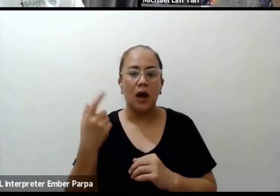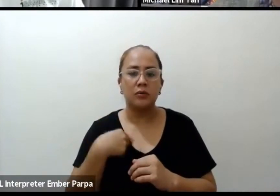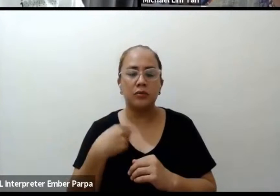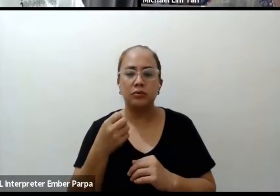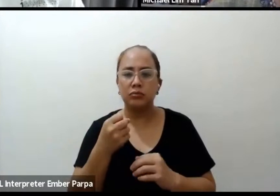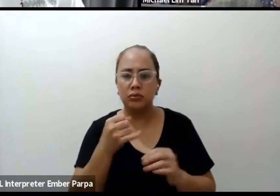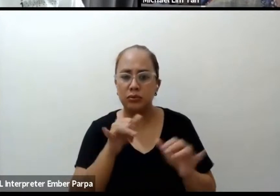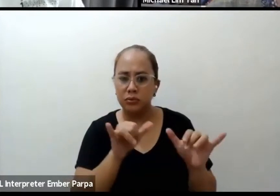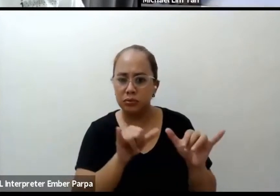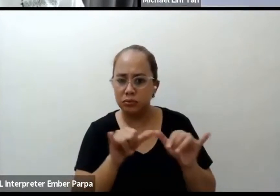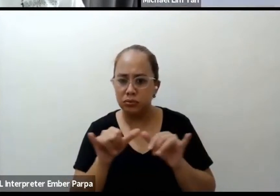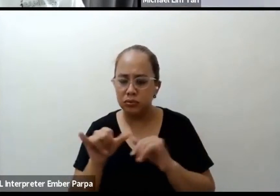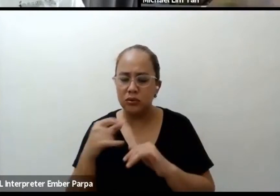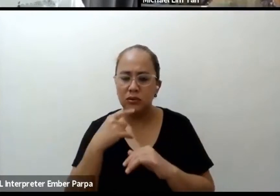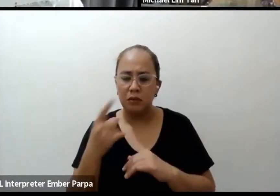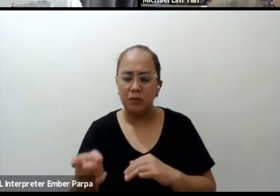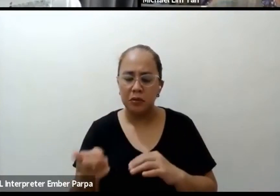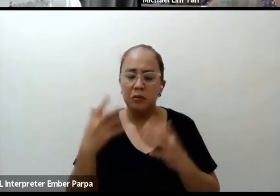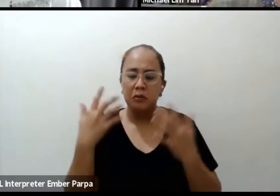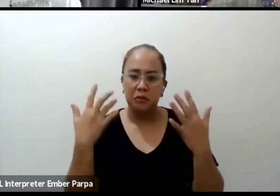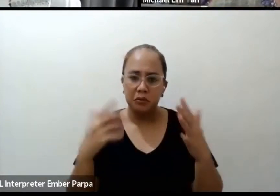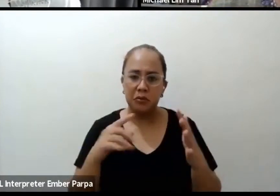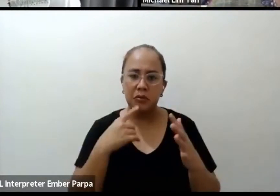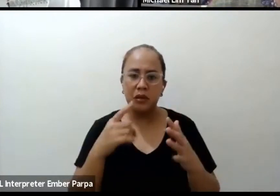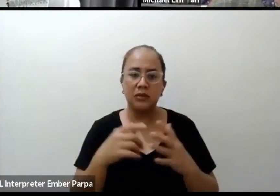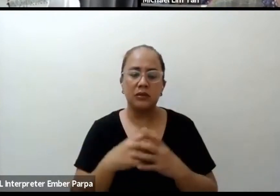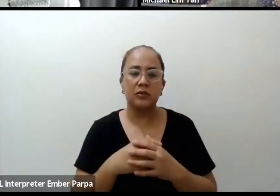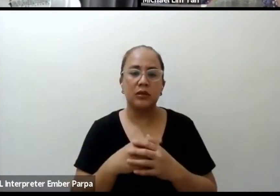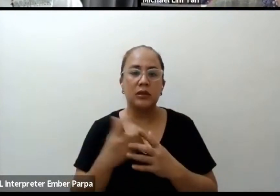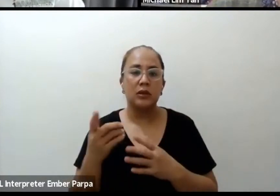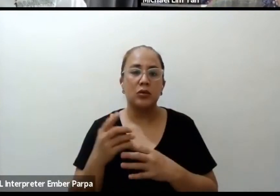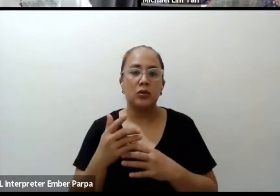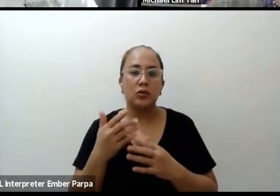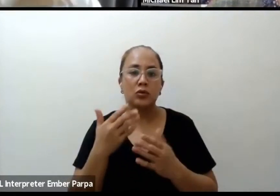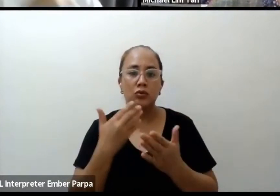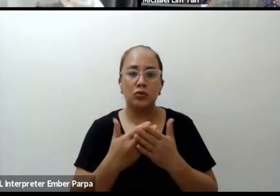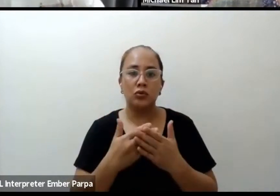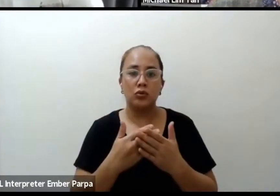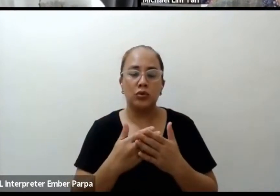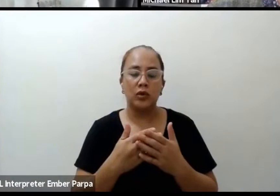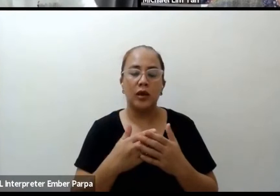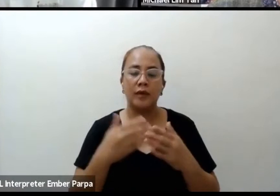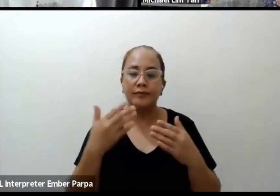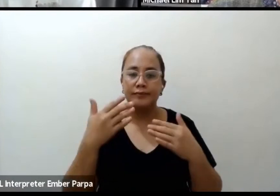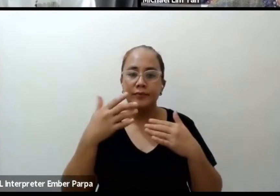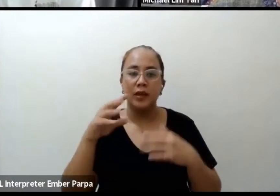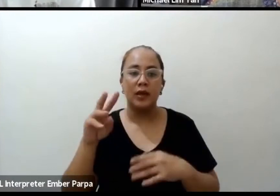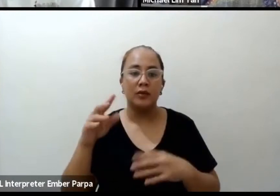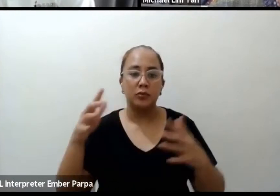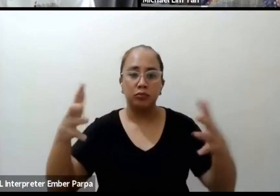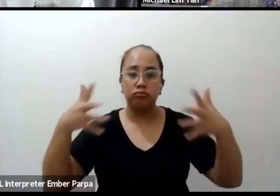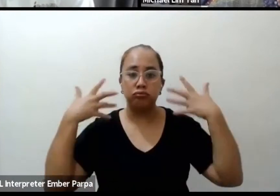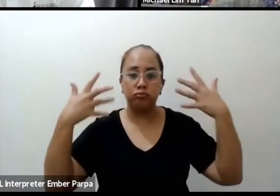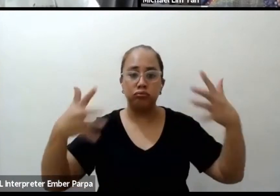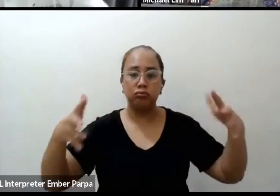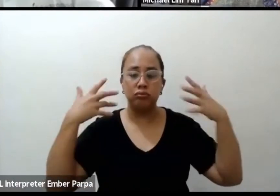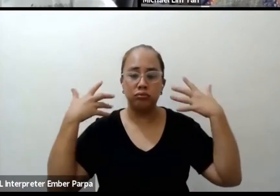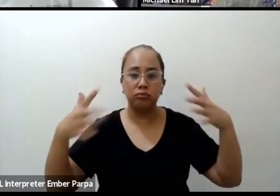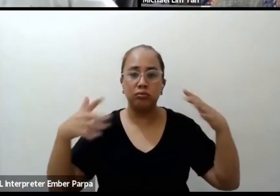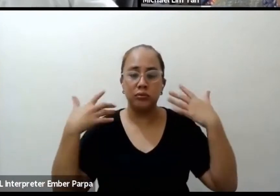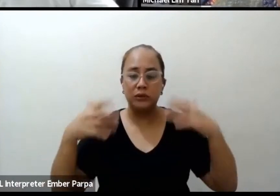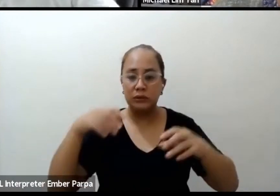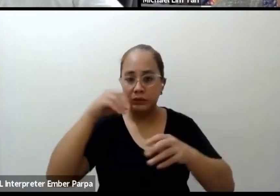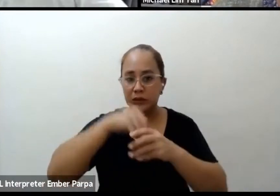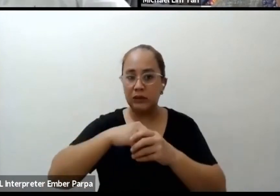nila at sinabi nila na equal to good ventilation naman sa loob ng bagon, miski